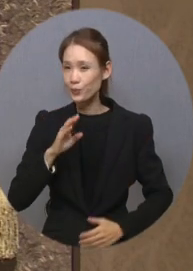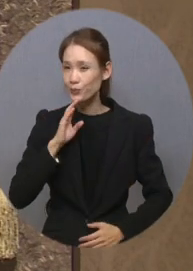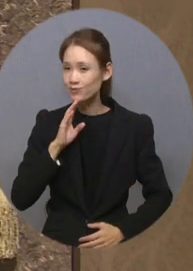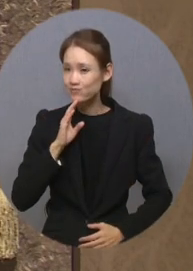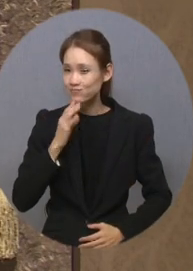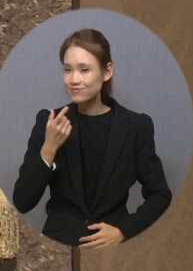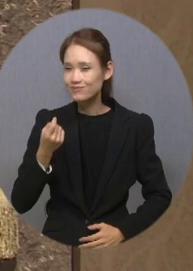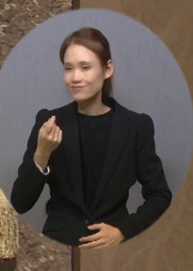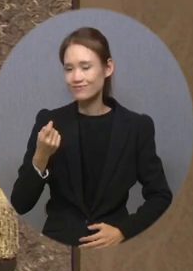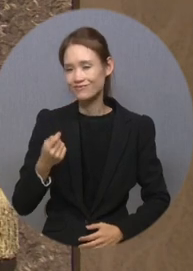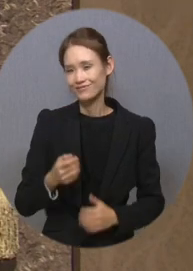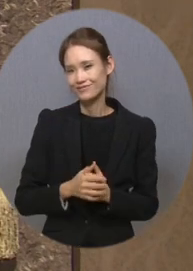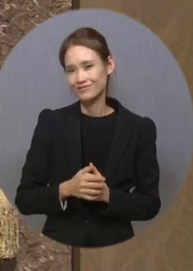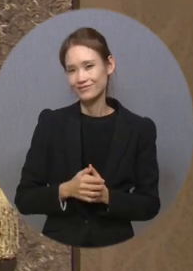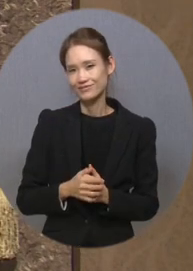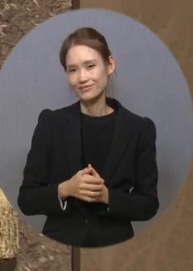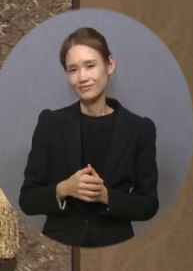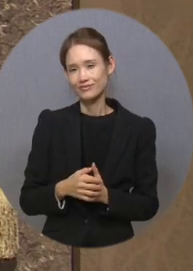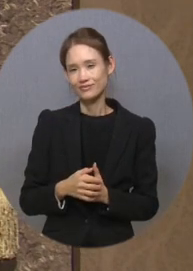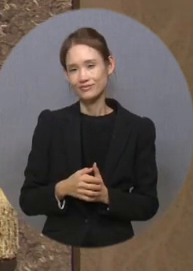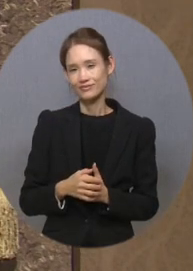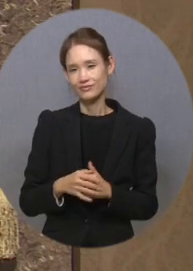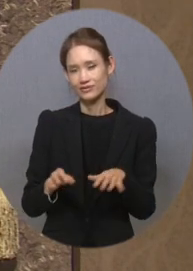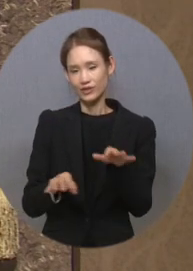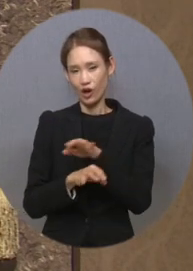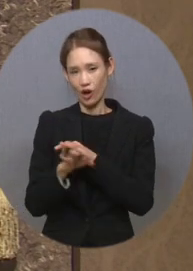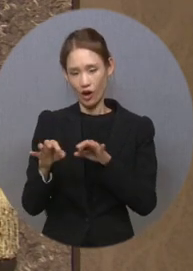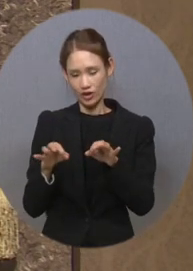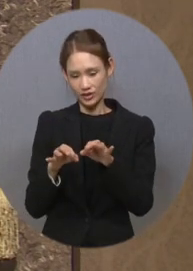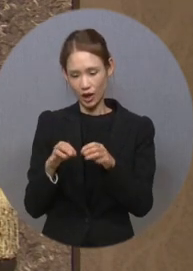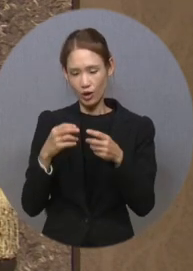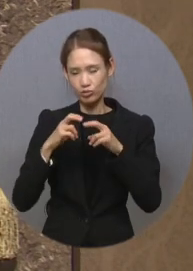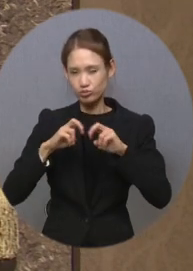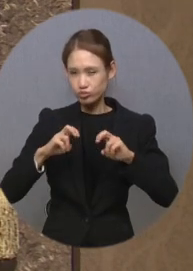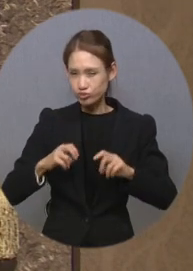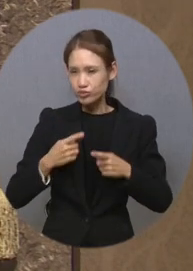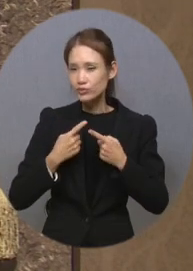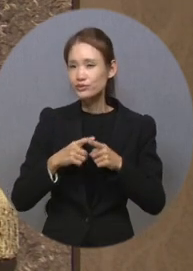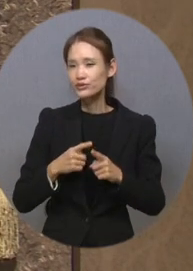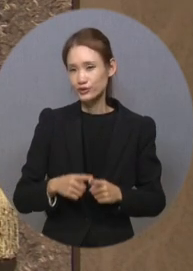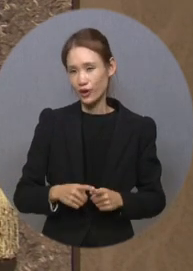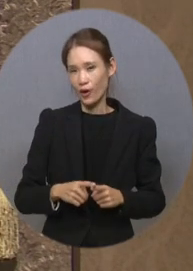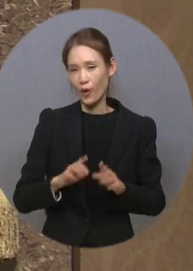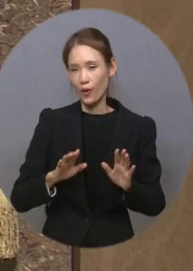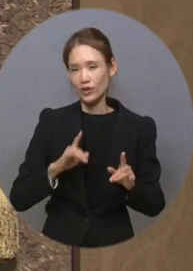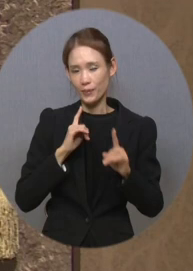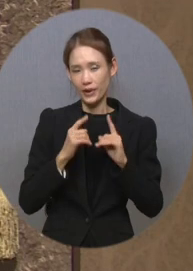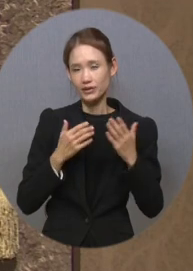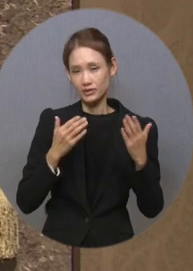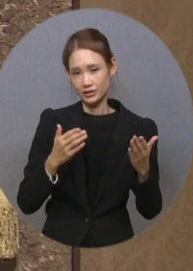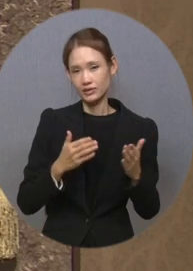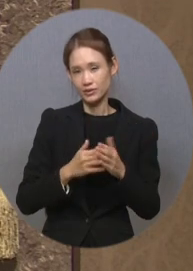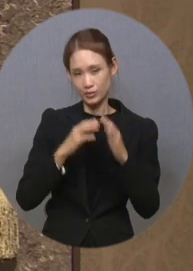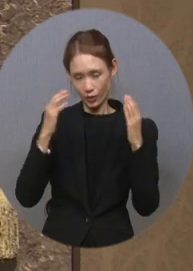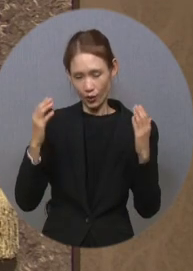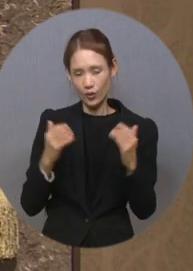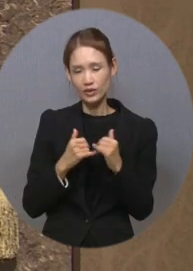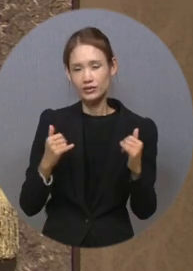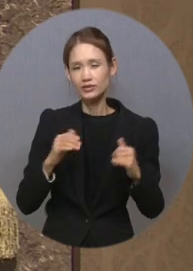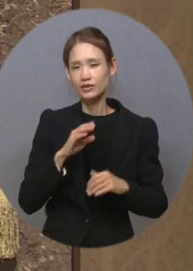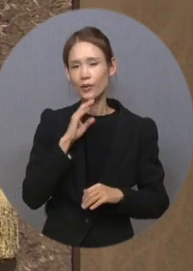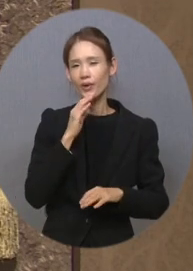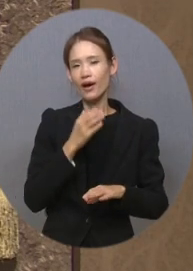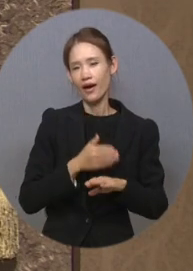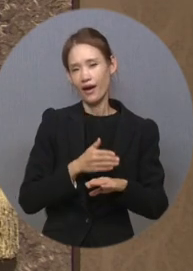큰 그 우리 저 경제성 분석이 돼서. 오늘 이 말씀을 드리면서도 우리 모든 분들께